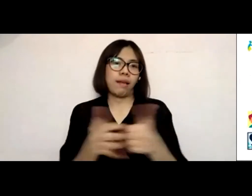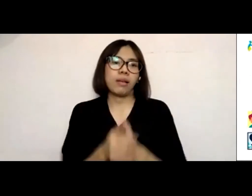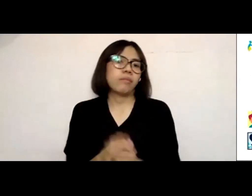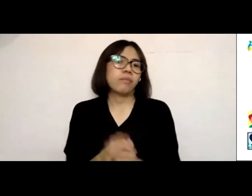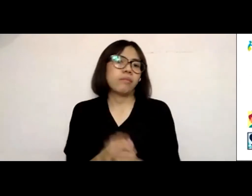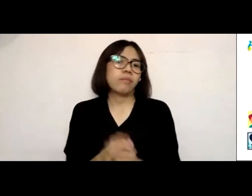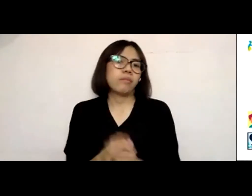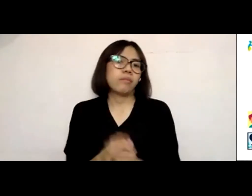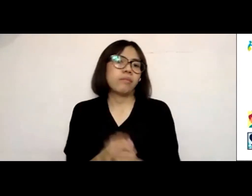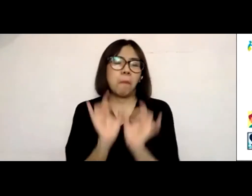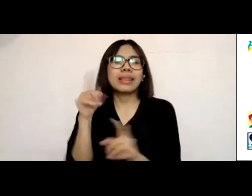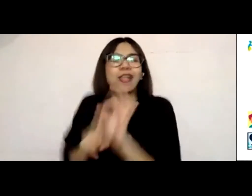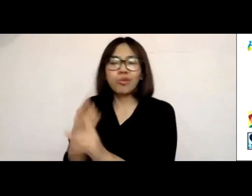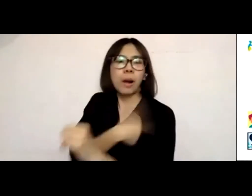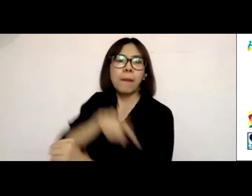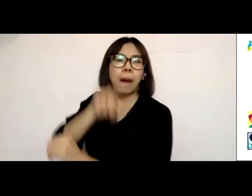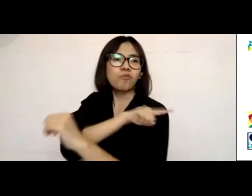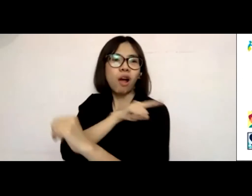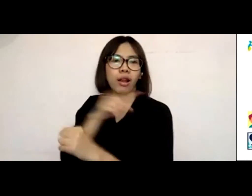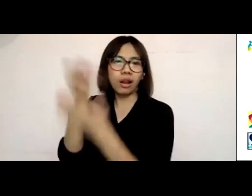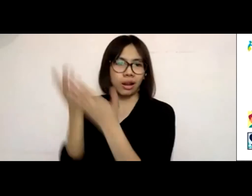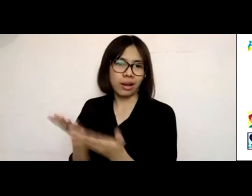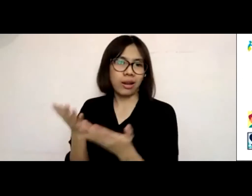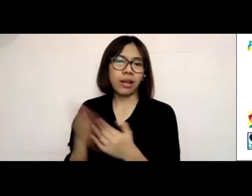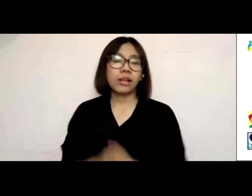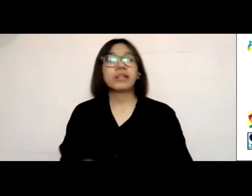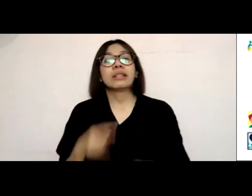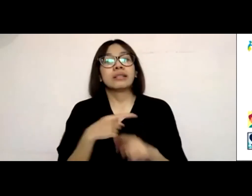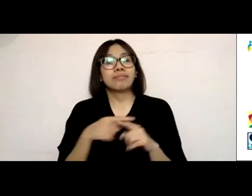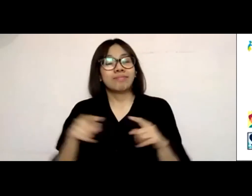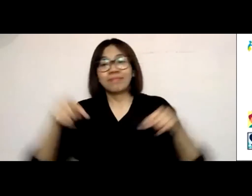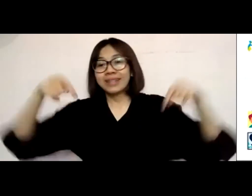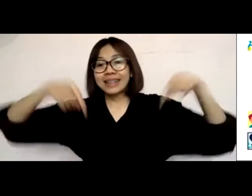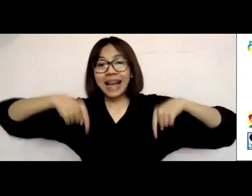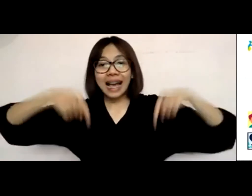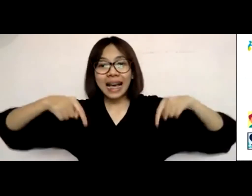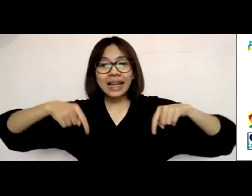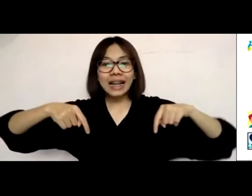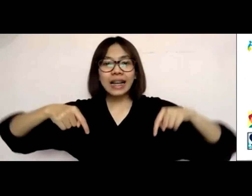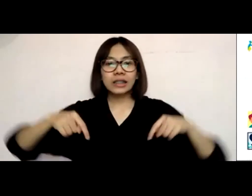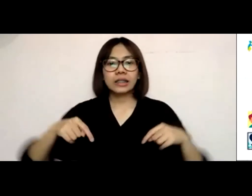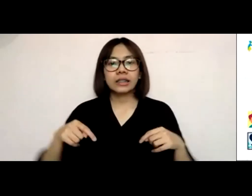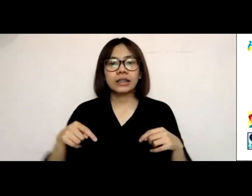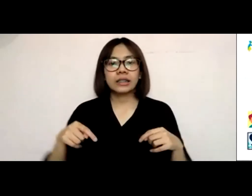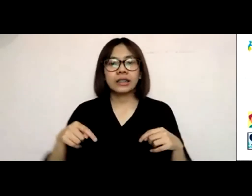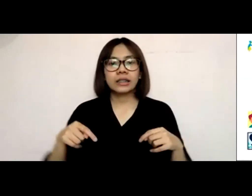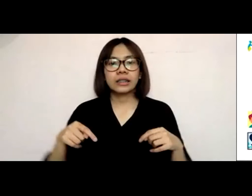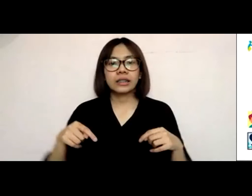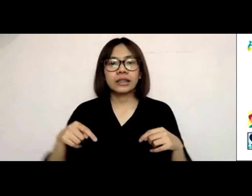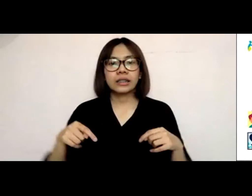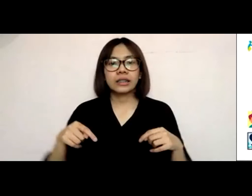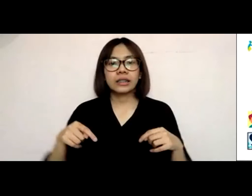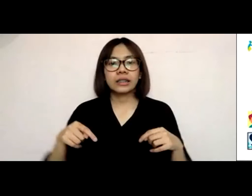jadi saya sendiri melihatnya ini memang sudah zamannya jalan karir itu bisa sangat bermacam-macam untuk